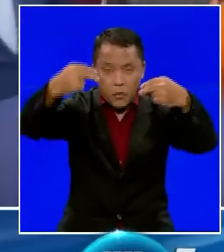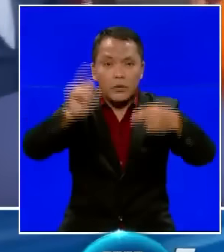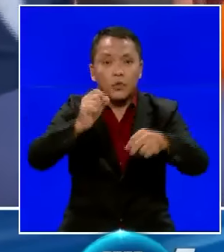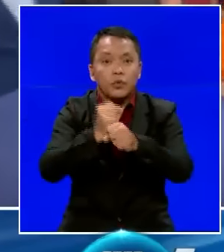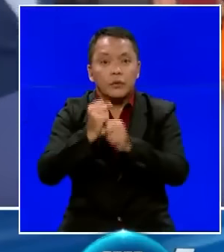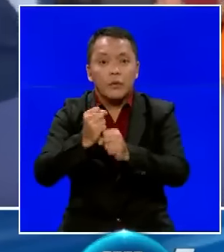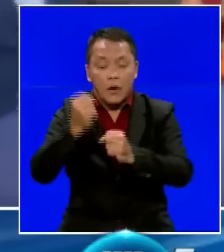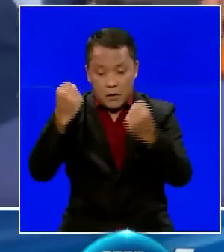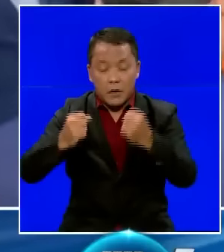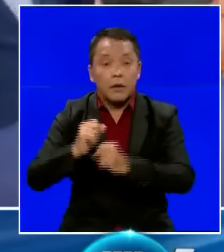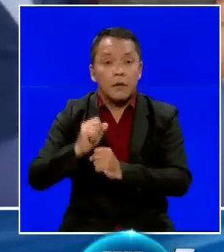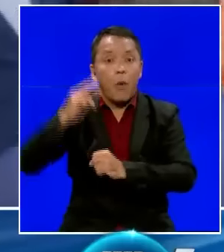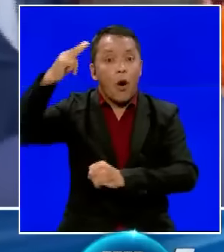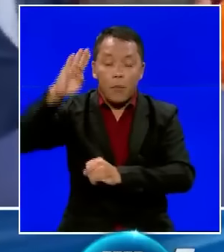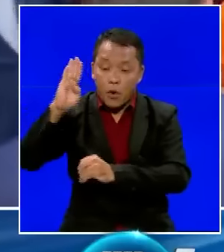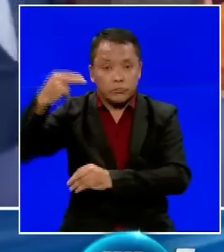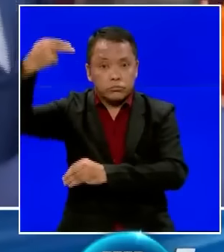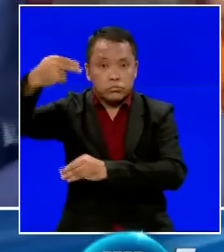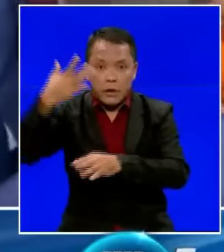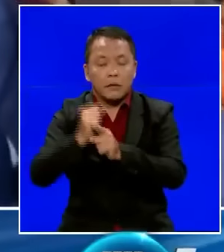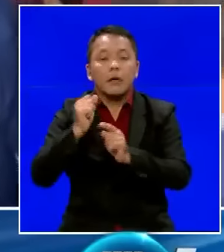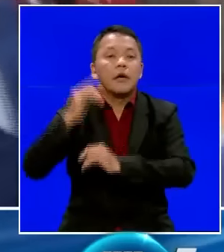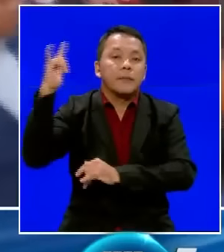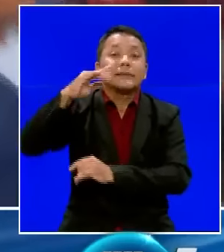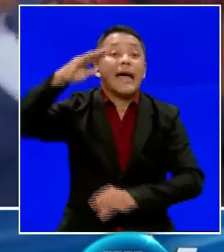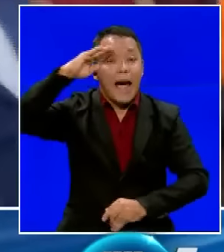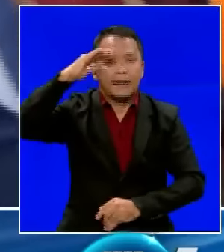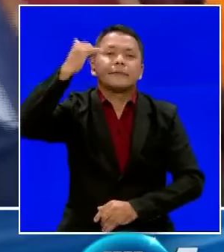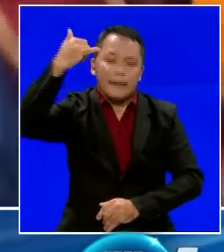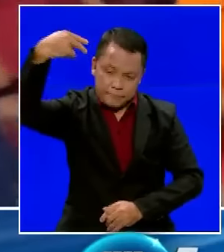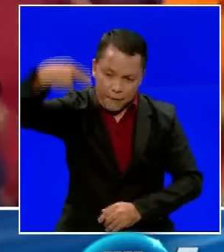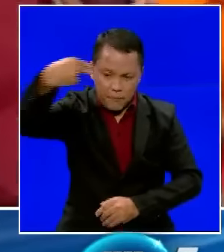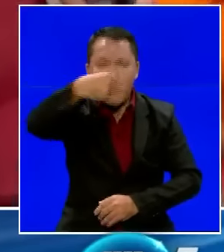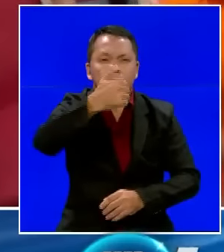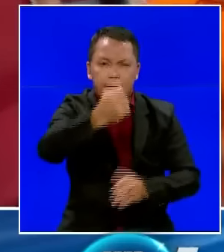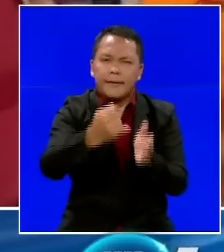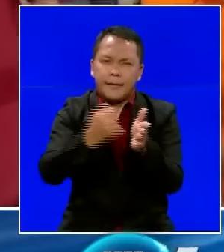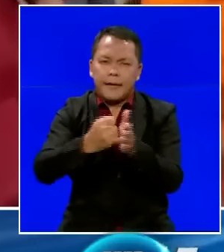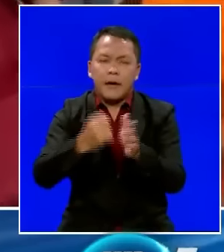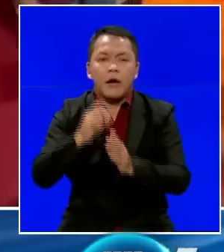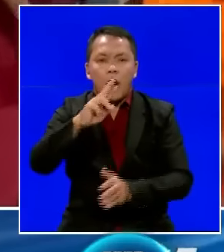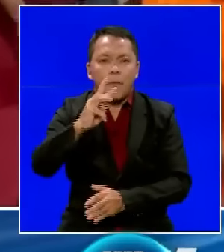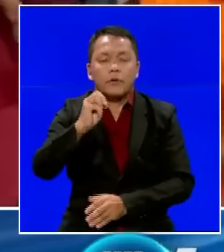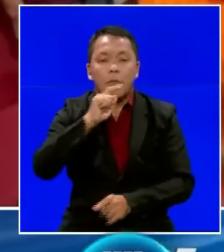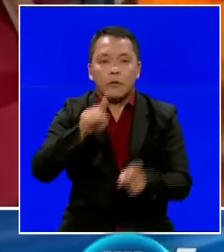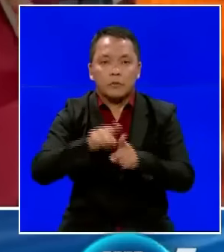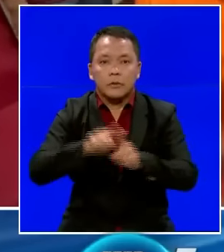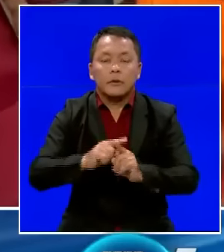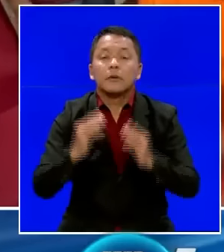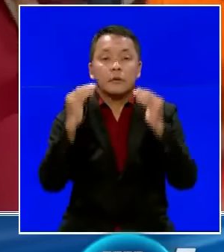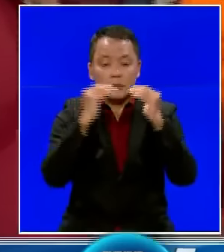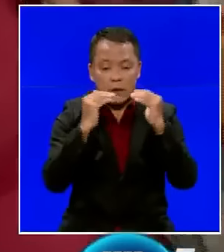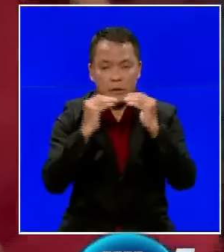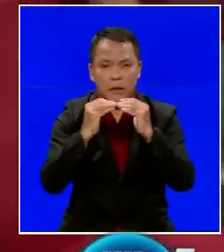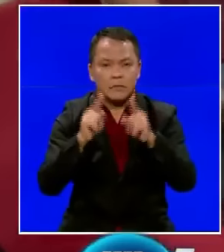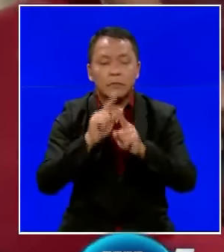งอะติดในเครื่องบินพาณิชย์ไม่ได้อีกติดในเครื่องบินกองทัพแบบนี้น่าจะสะดวกกว่าครับรัฐมนตรีบอกว่าคือในเรื่องความยุติธรรมมัน